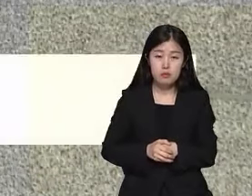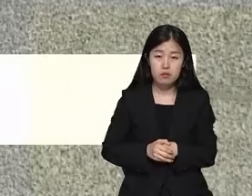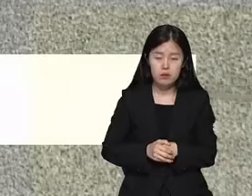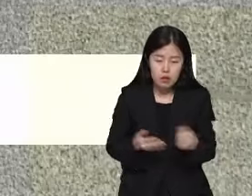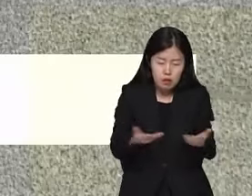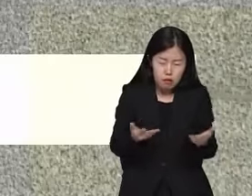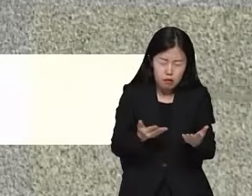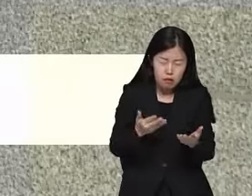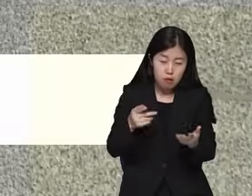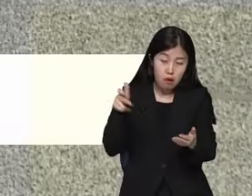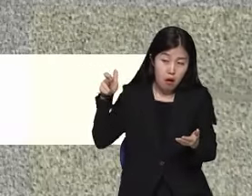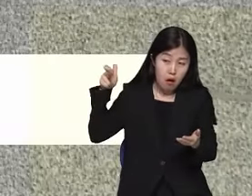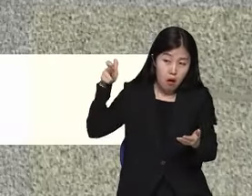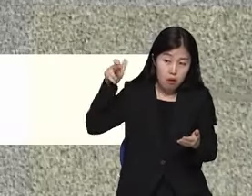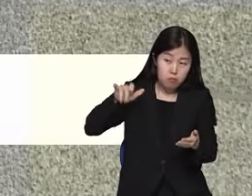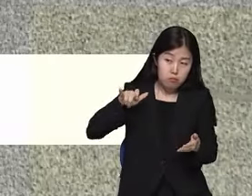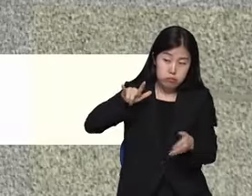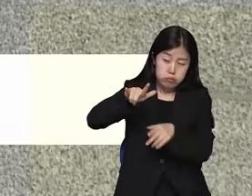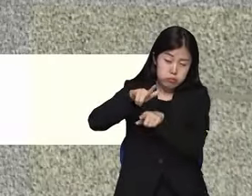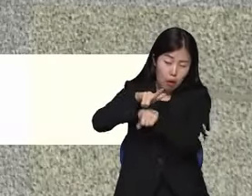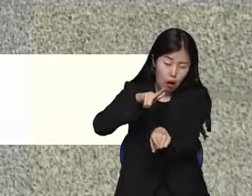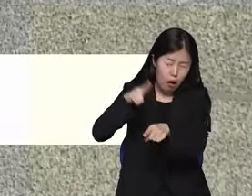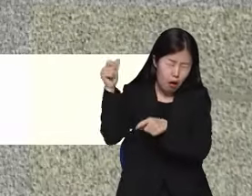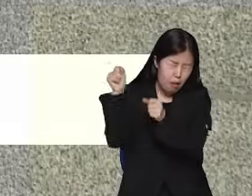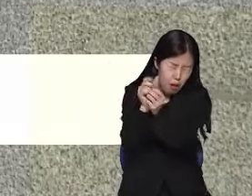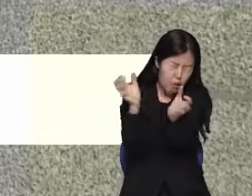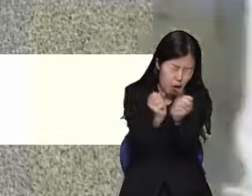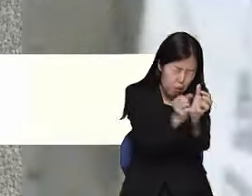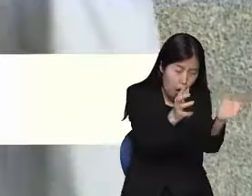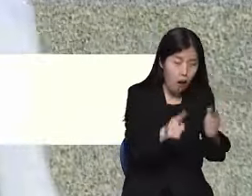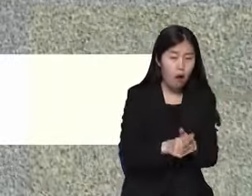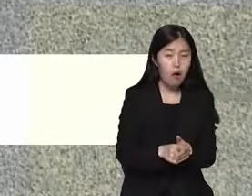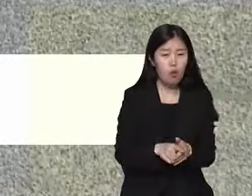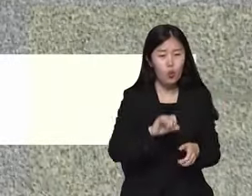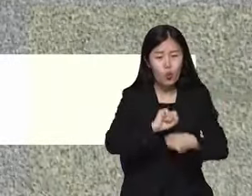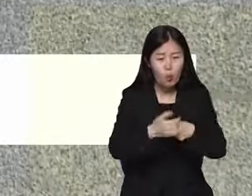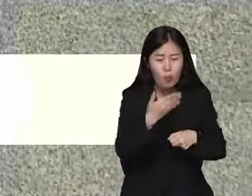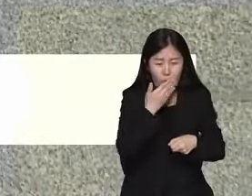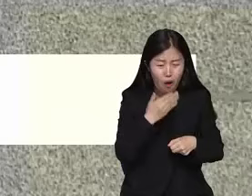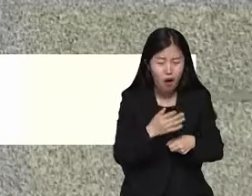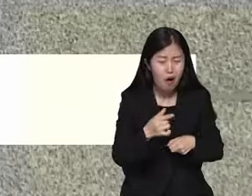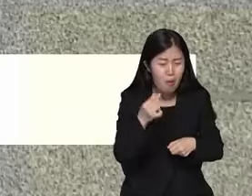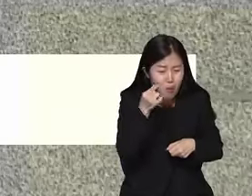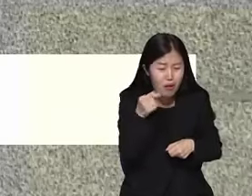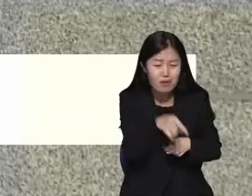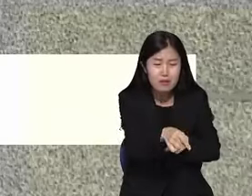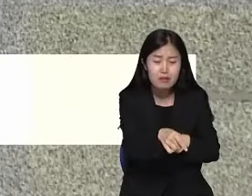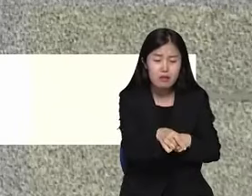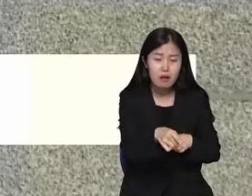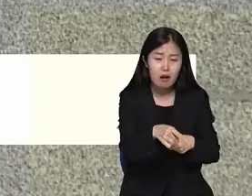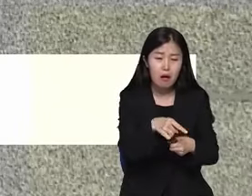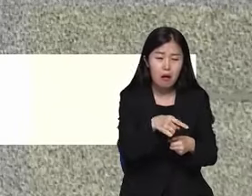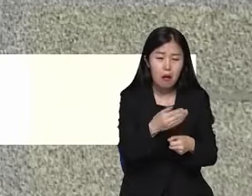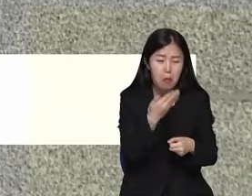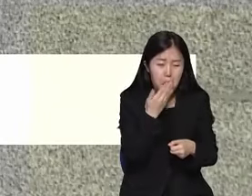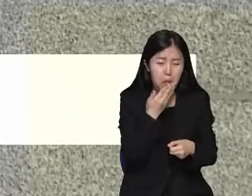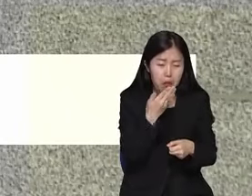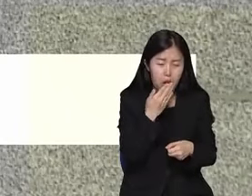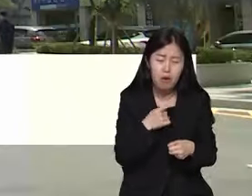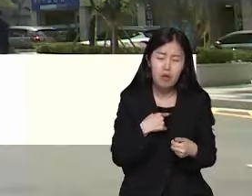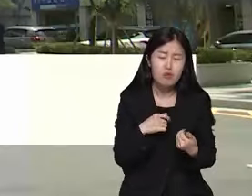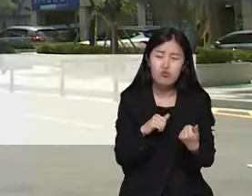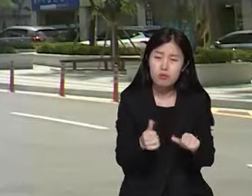포탄이랄지 그런 것을 여러 번 죽음의 고비를 넘겼다. 짐승도 개도 먹을 수 없는 밥들을 먹고 살았다. 이제 돌아가시 전까지 나 한을